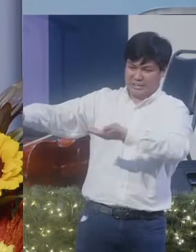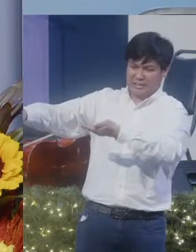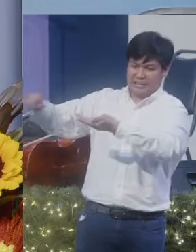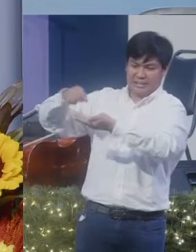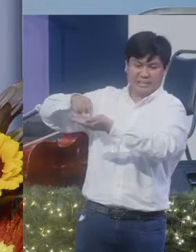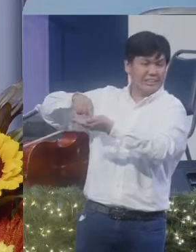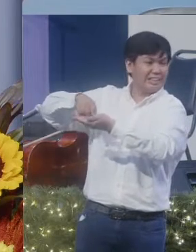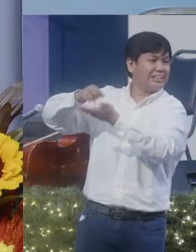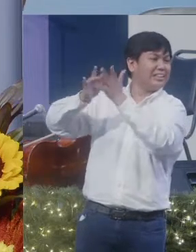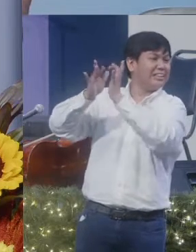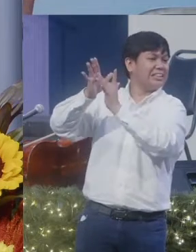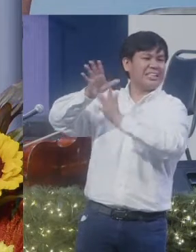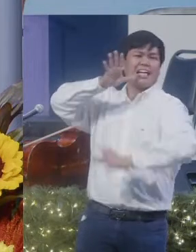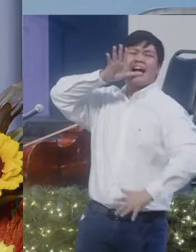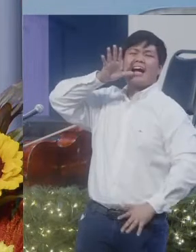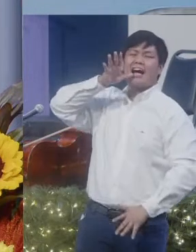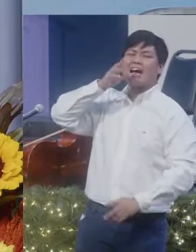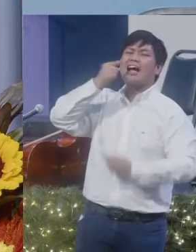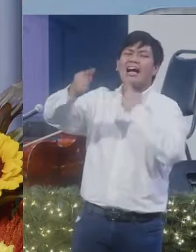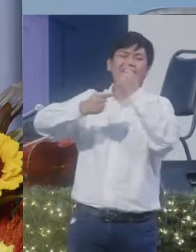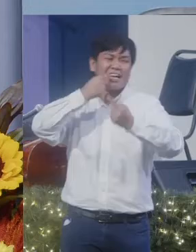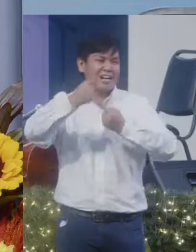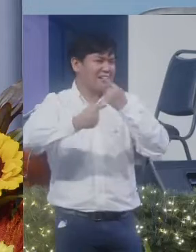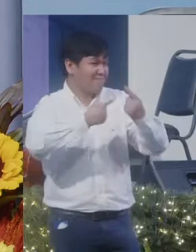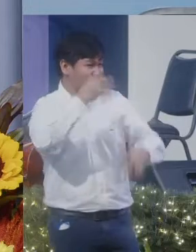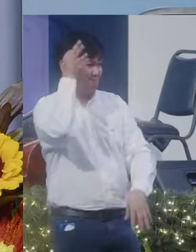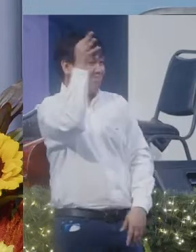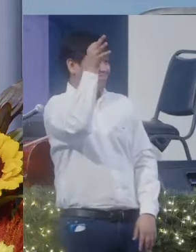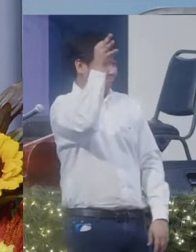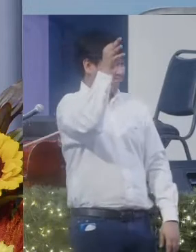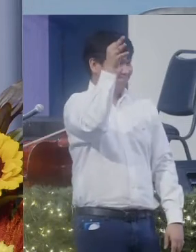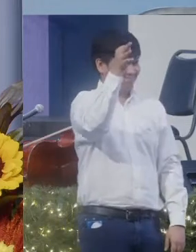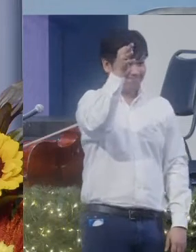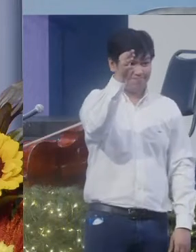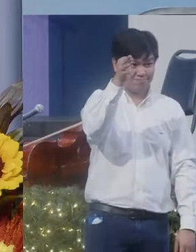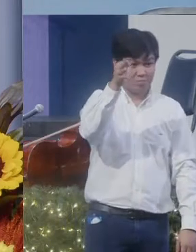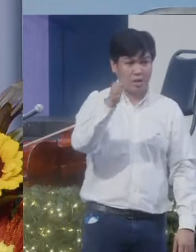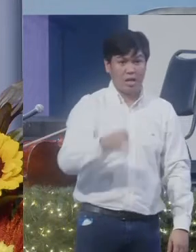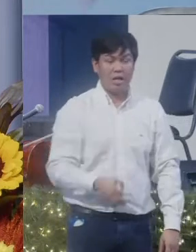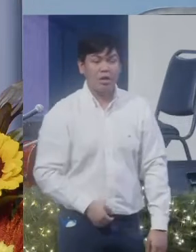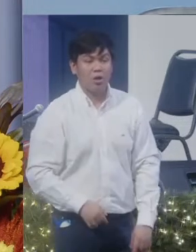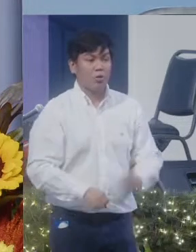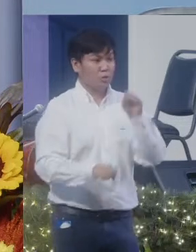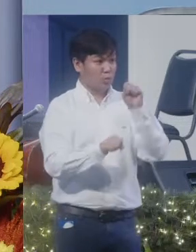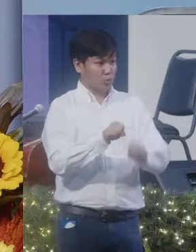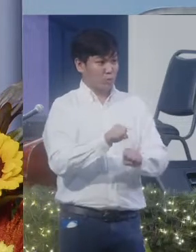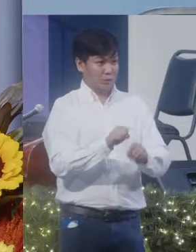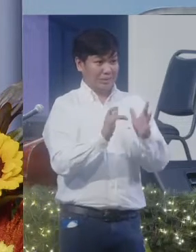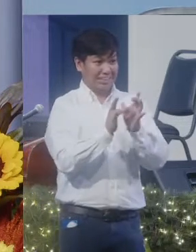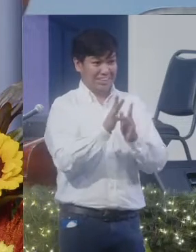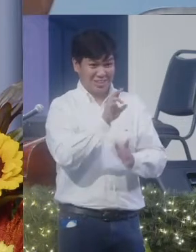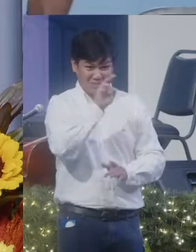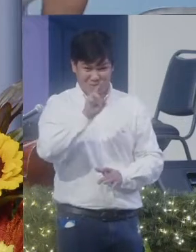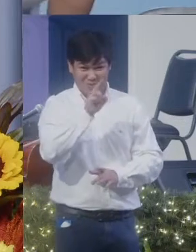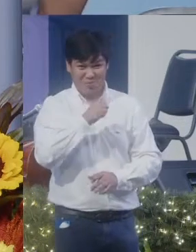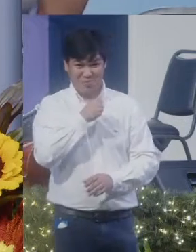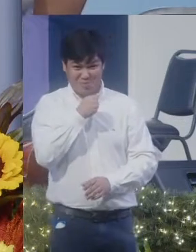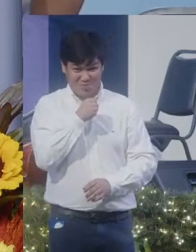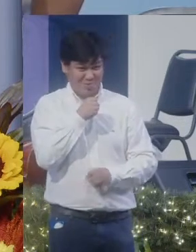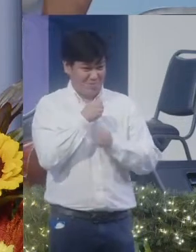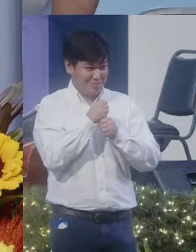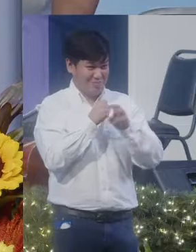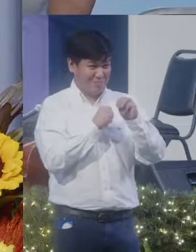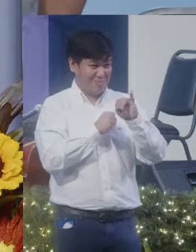doon sa baba na iyon, no, nag-e-echo po yung boses ng tao na nandun sa